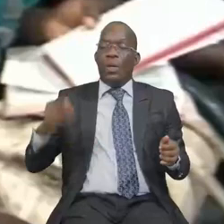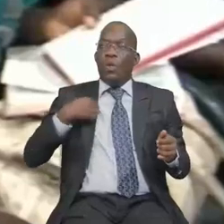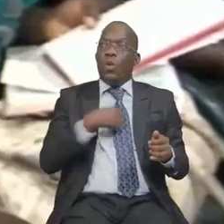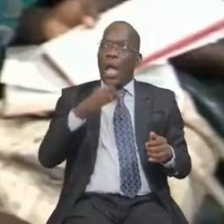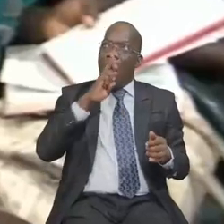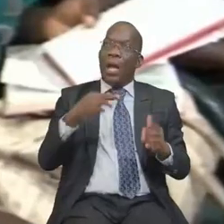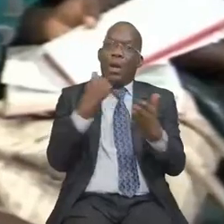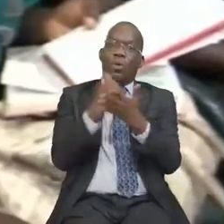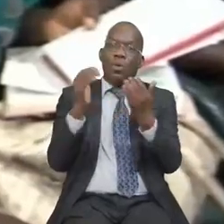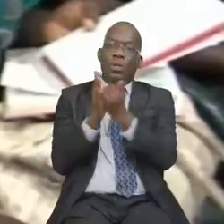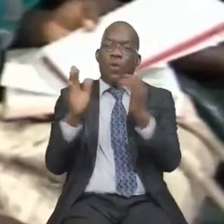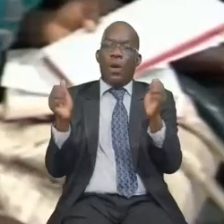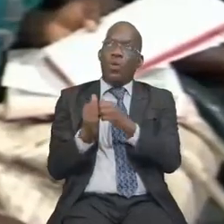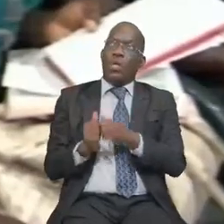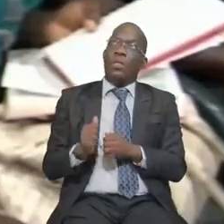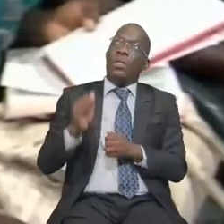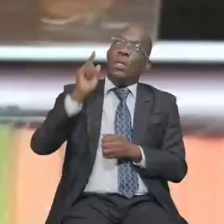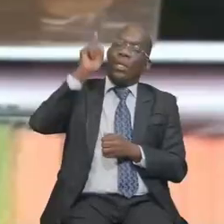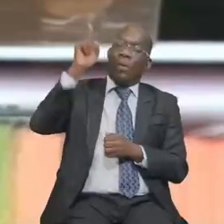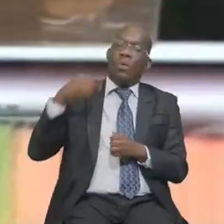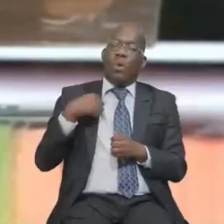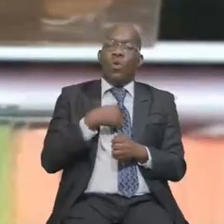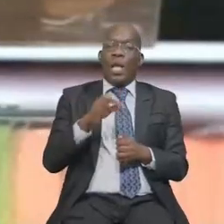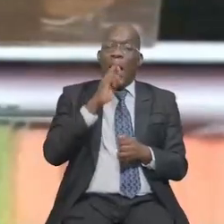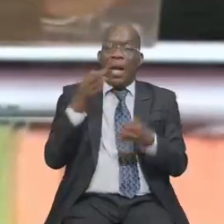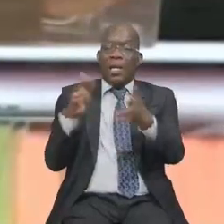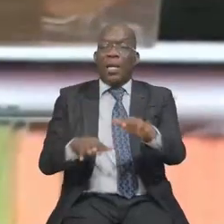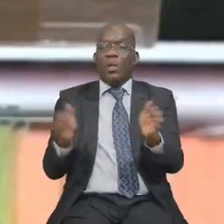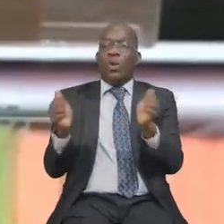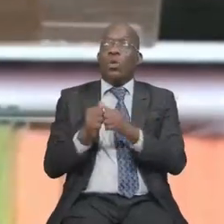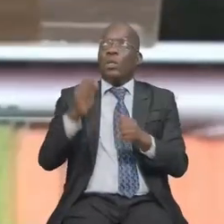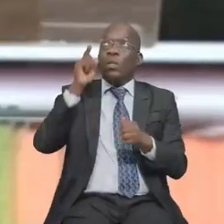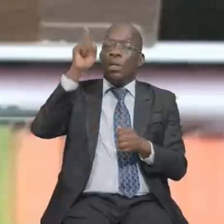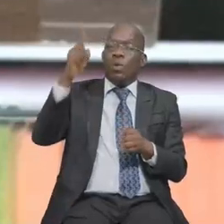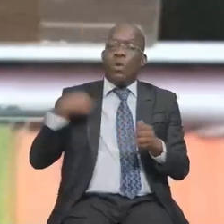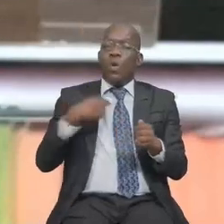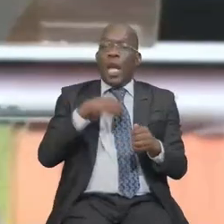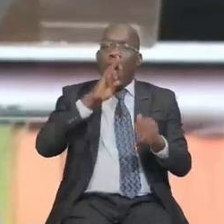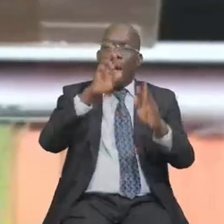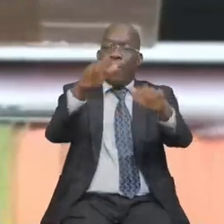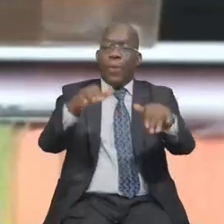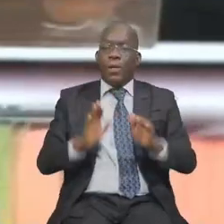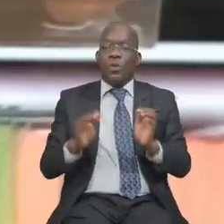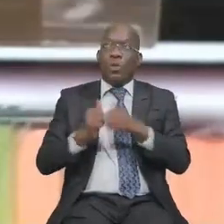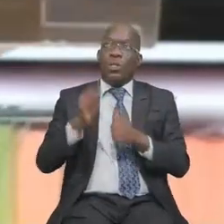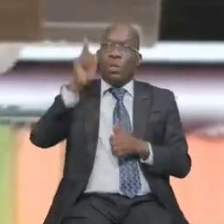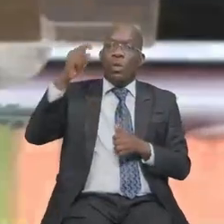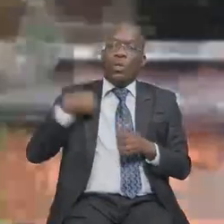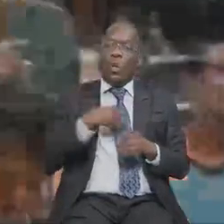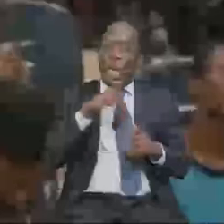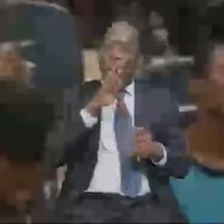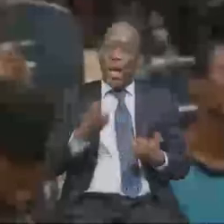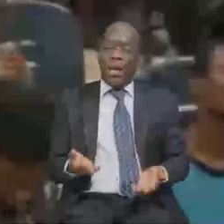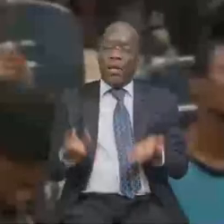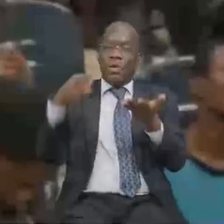lui, nous sommes morts avec lui, nous sommes ensevelis avec lui, nous sommes ressuscités avec lui. Maintenant,